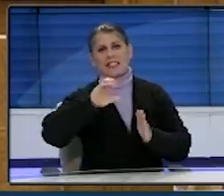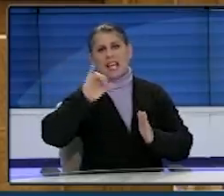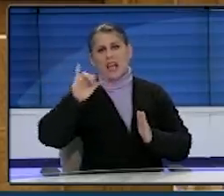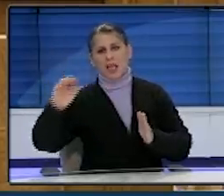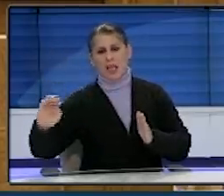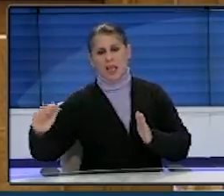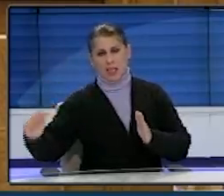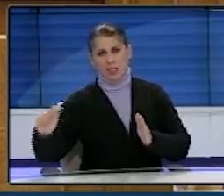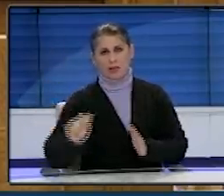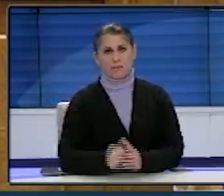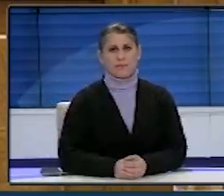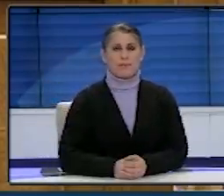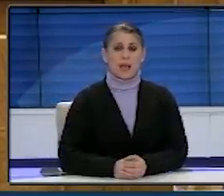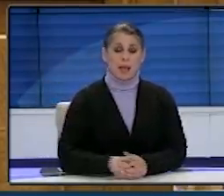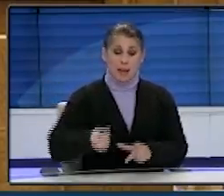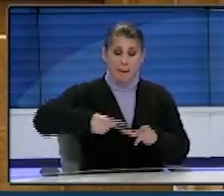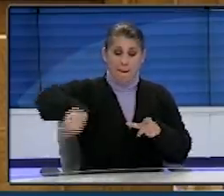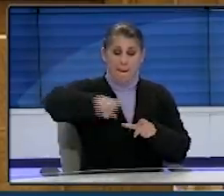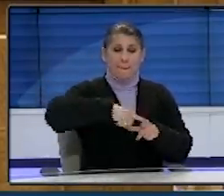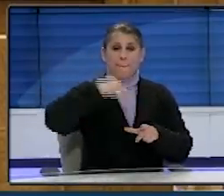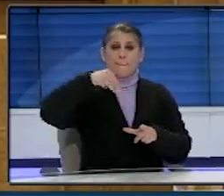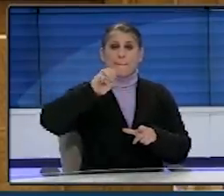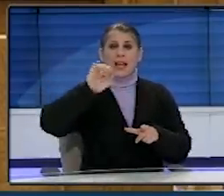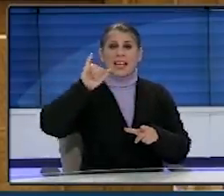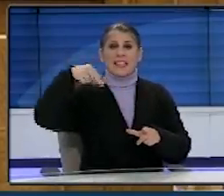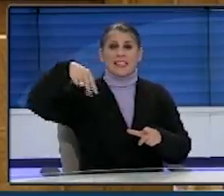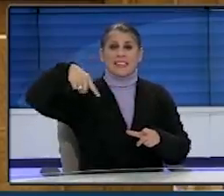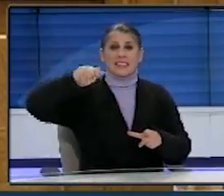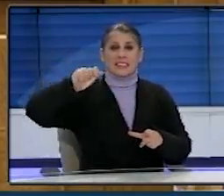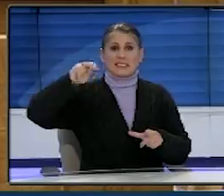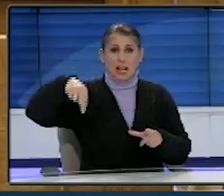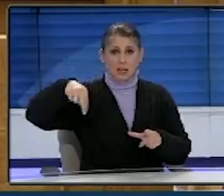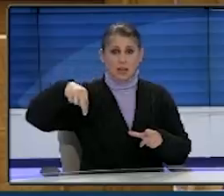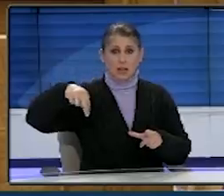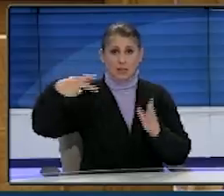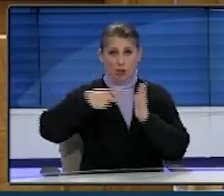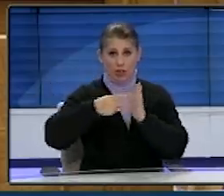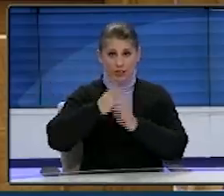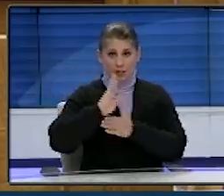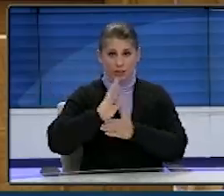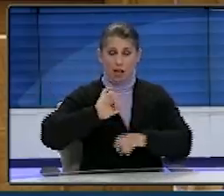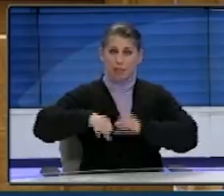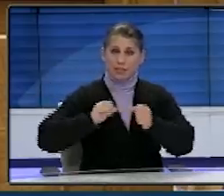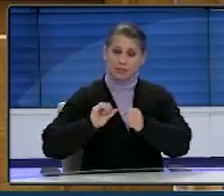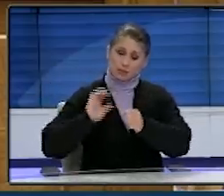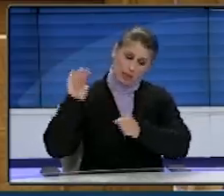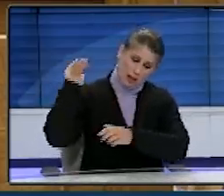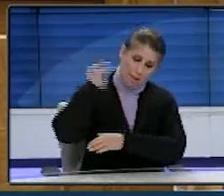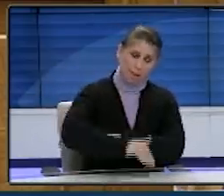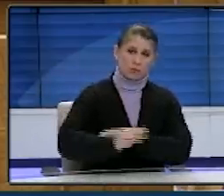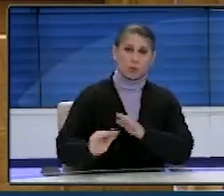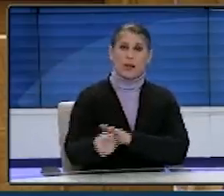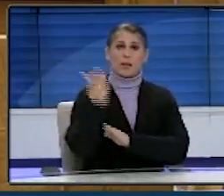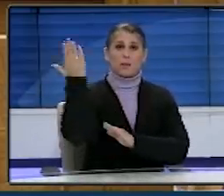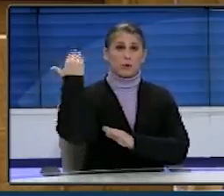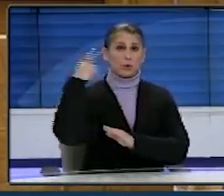CIA. Στην πλατεία Μεϊντάν το 2014 στην έδρασαν για την ανατροπή του